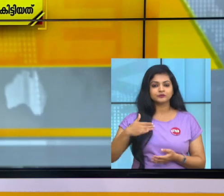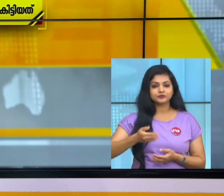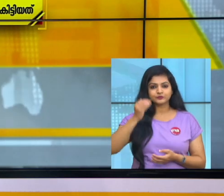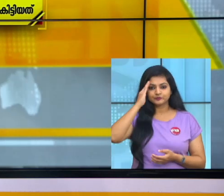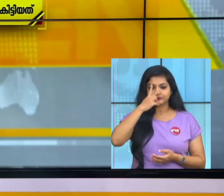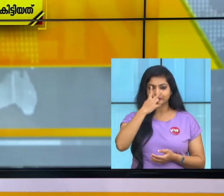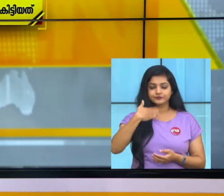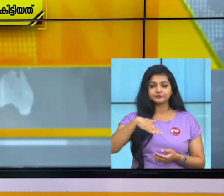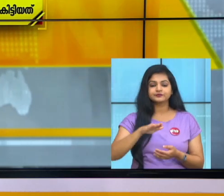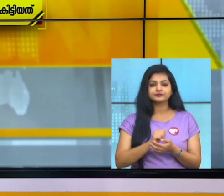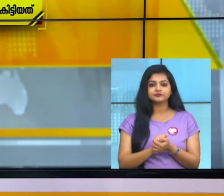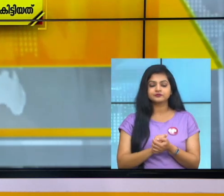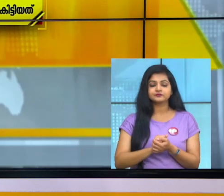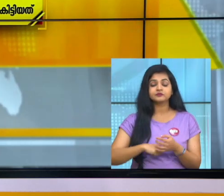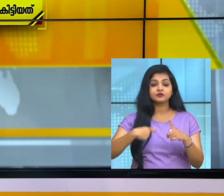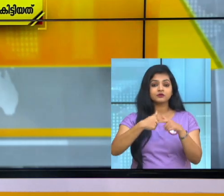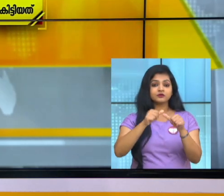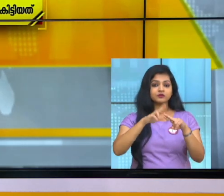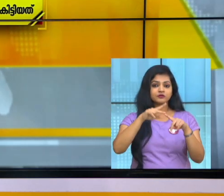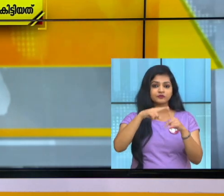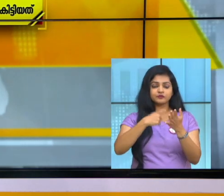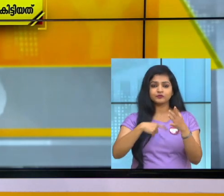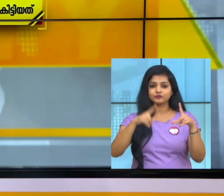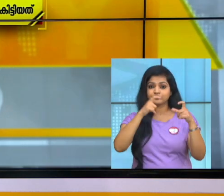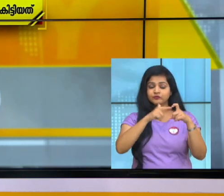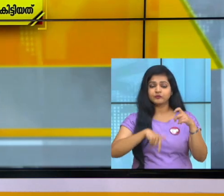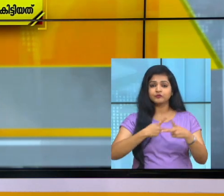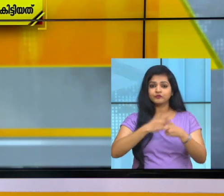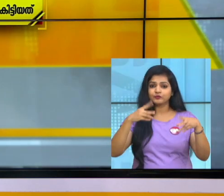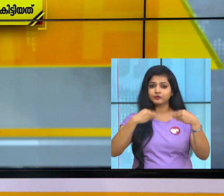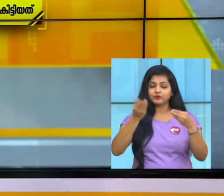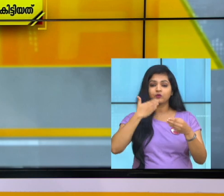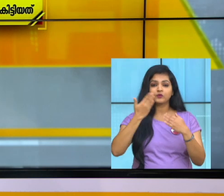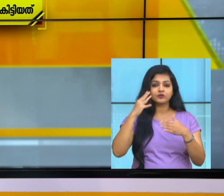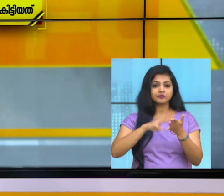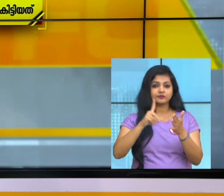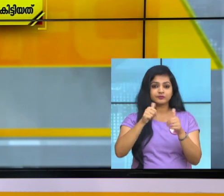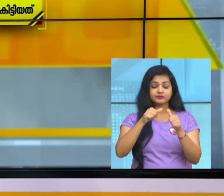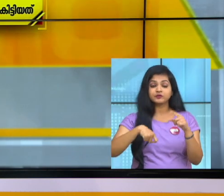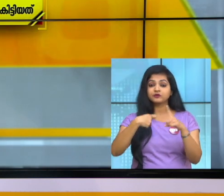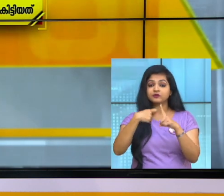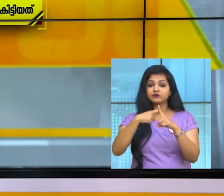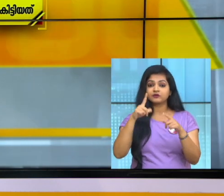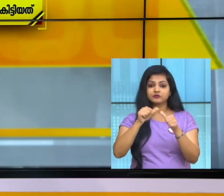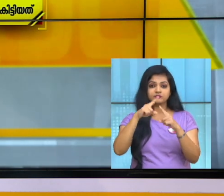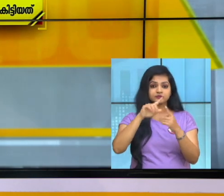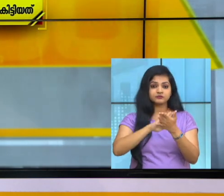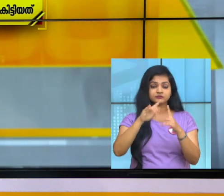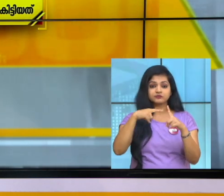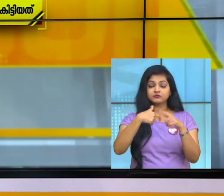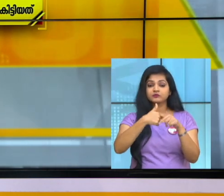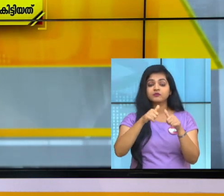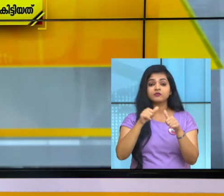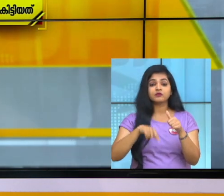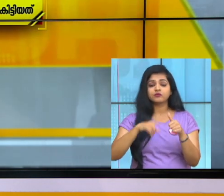ഇപ്പോൾ കിട്ടിയത് വിശദമായ റിപ്പോർട്ടുകളിലേക്ക് കടക്കുകയാണ്. കാഫിർ സ്ക്രീൻഷോട്ട് സമൂഹ മാധ്യമത്തിൽ പങ്കുവച്ച മുൻ MLA KK ലതിക സമൂഹത്തോട് മാപ്പ് പറയണമെന്ന് കോഴിക്കോട്